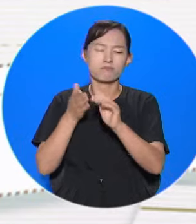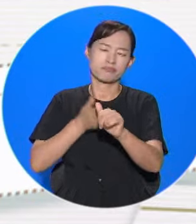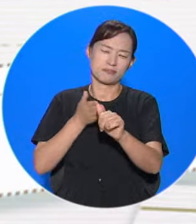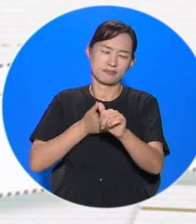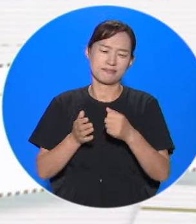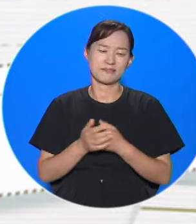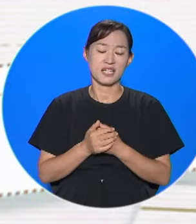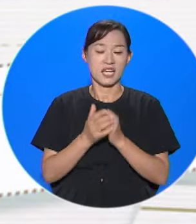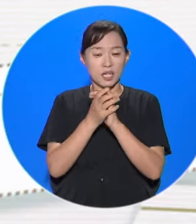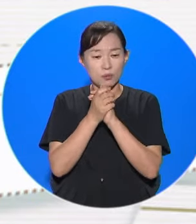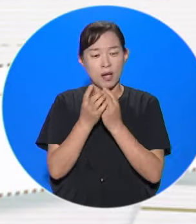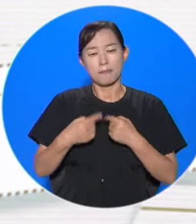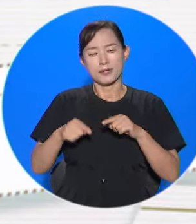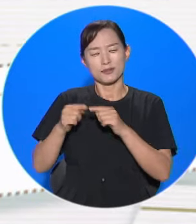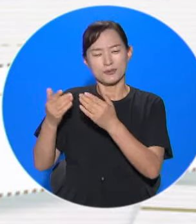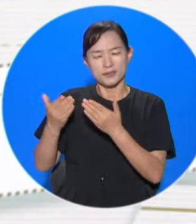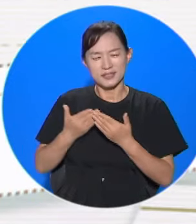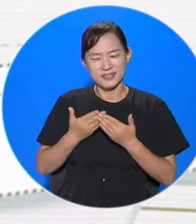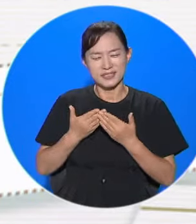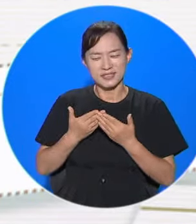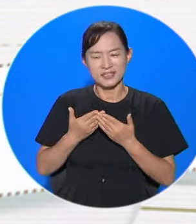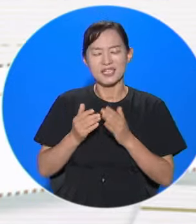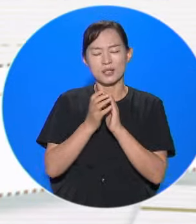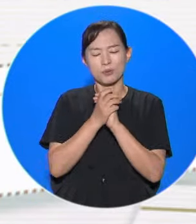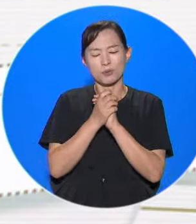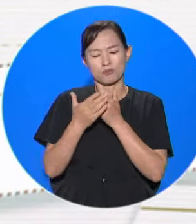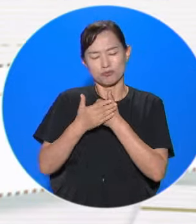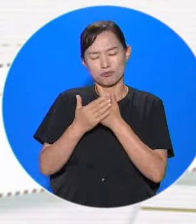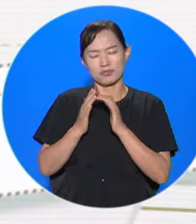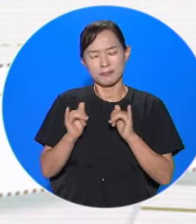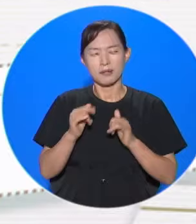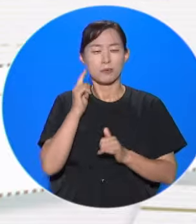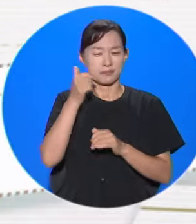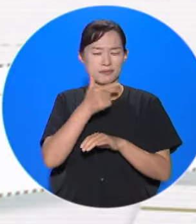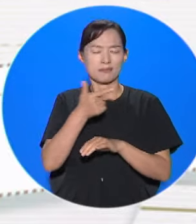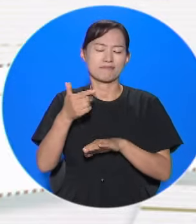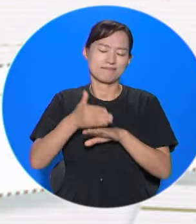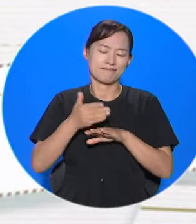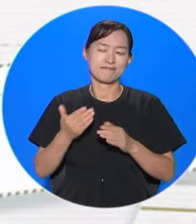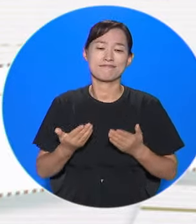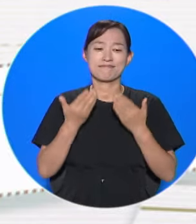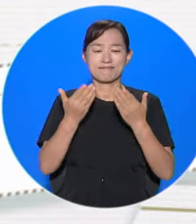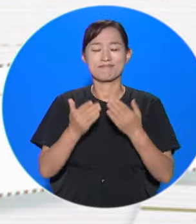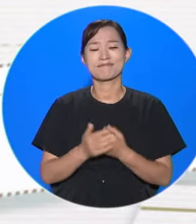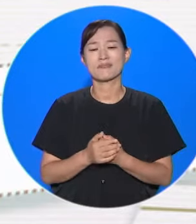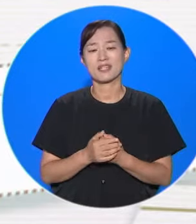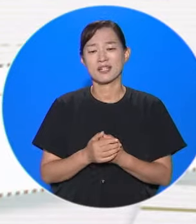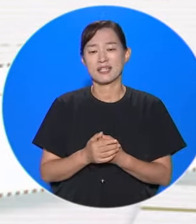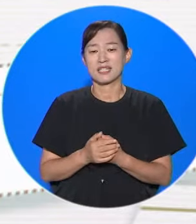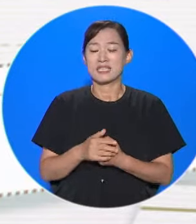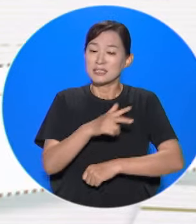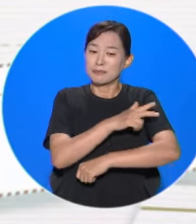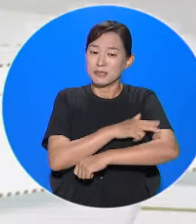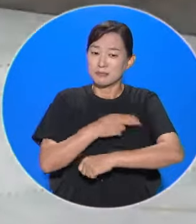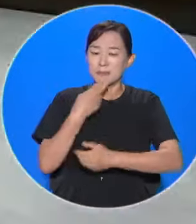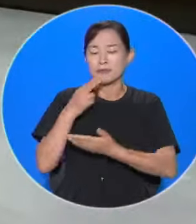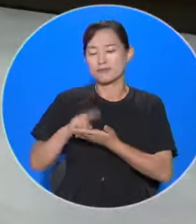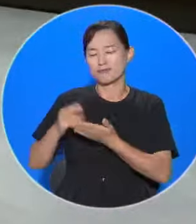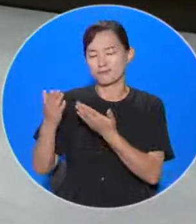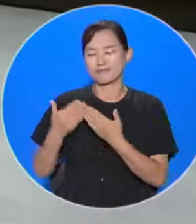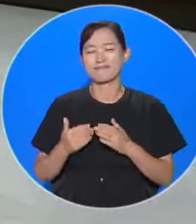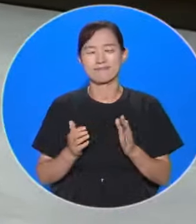부탁드립니다. 기도로 함께 해주시는 중보 기도자분들과 목사님께 정말 감사드립니다. 라고 익명의 집사님께서